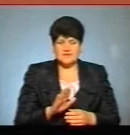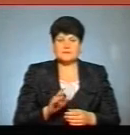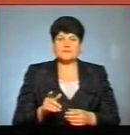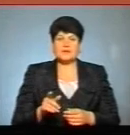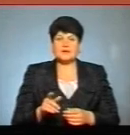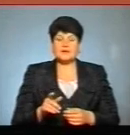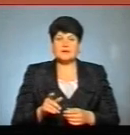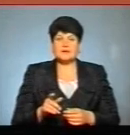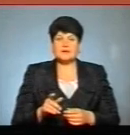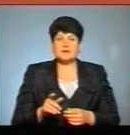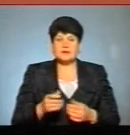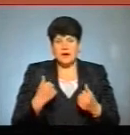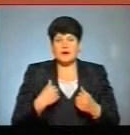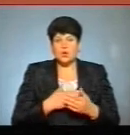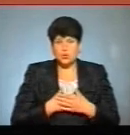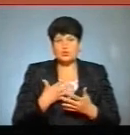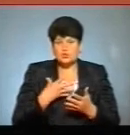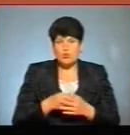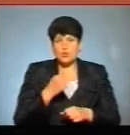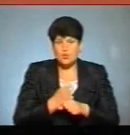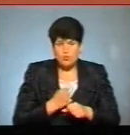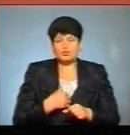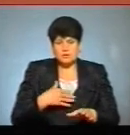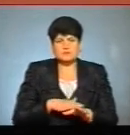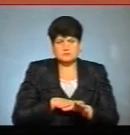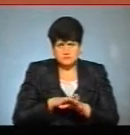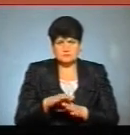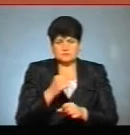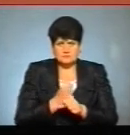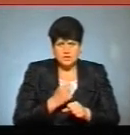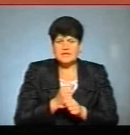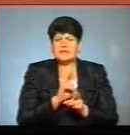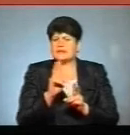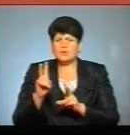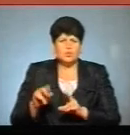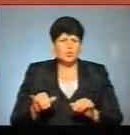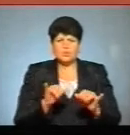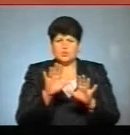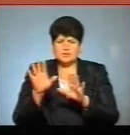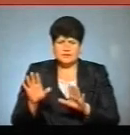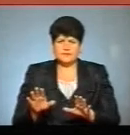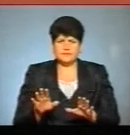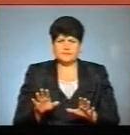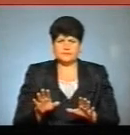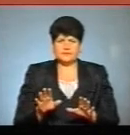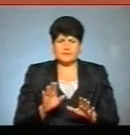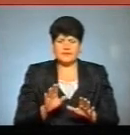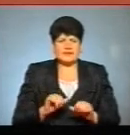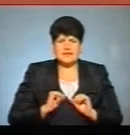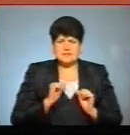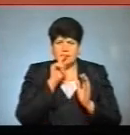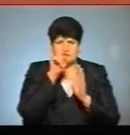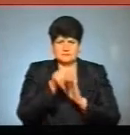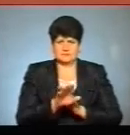називали. Я люблю свою роботу, я її роблю і ніде нікуди не особливо там не